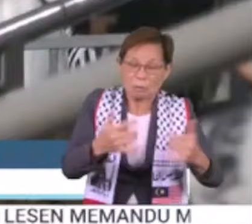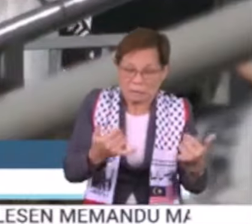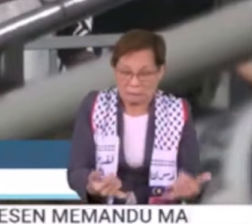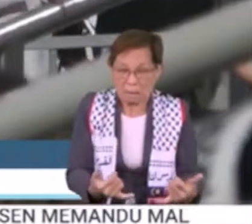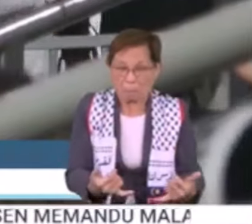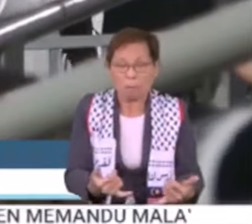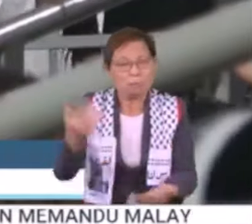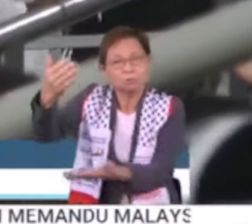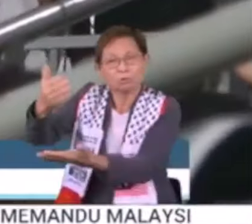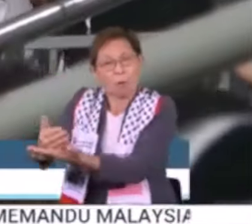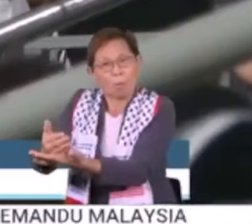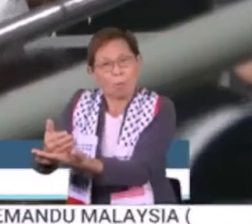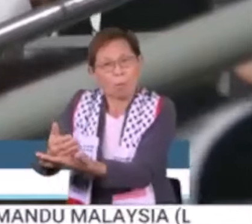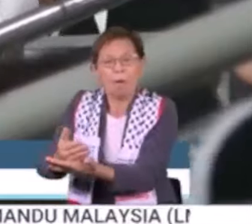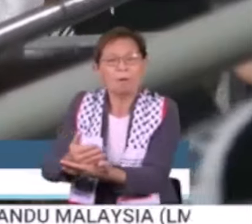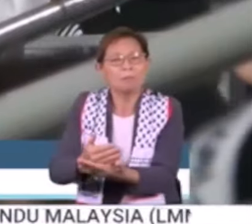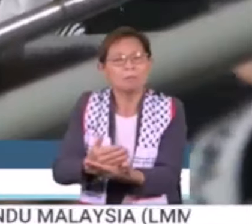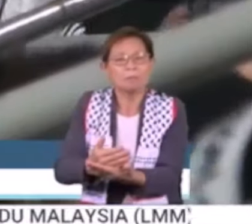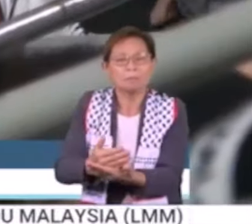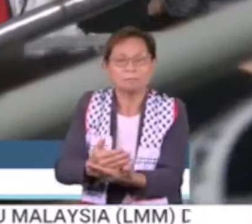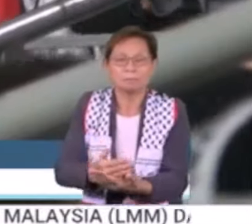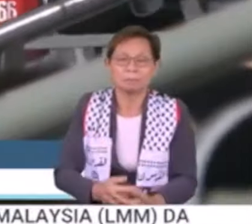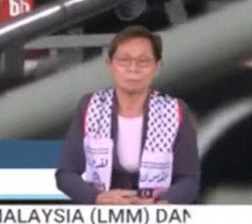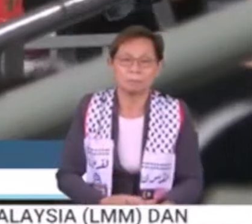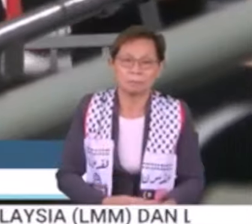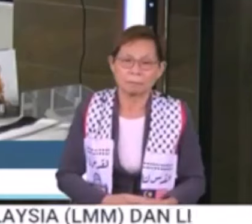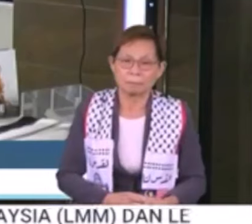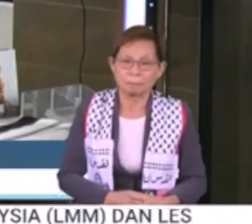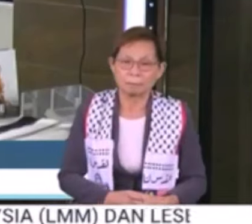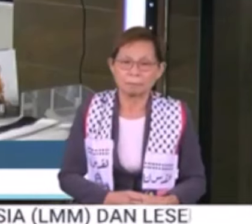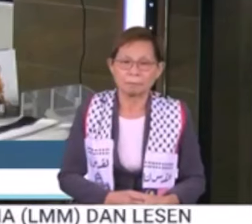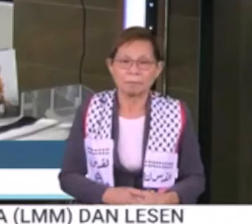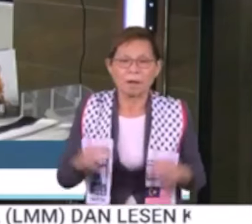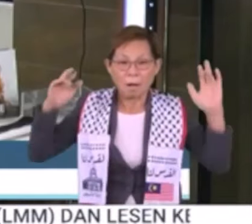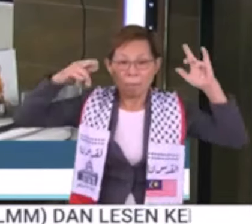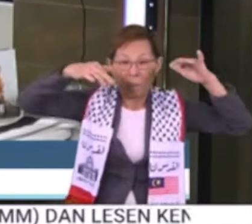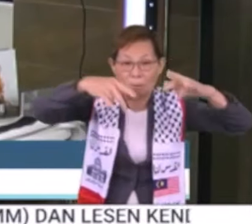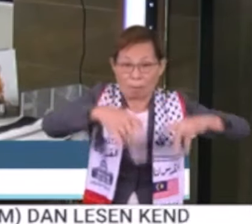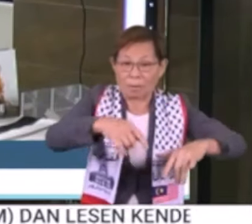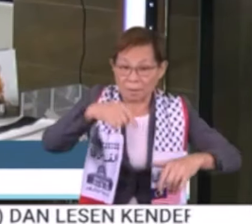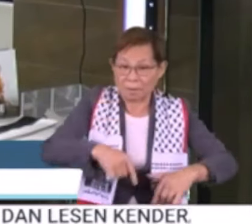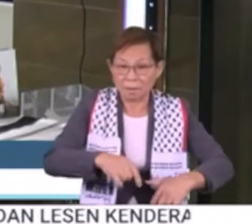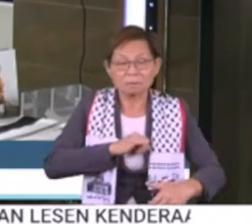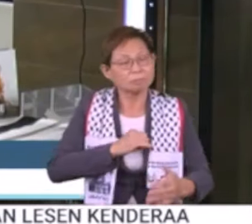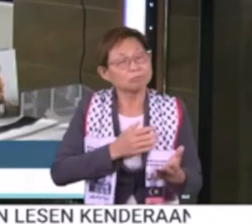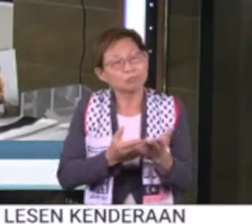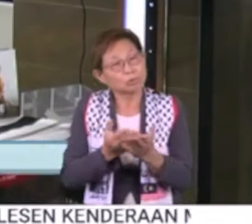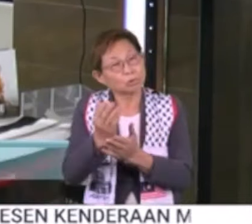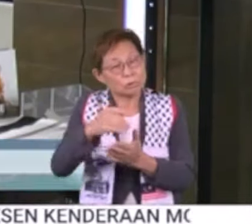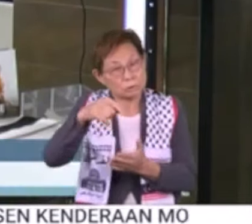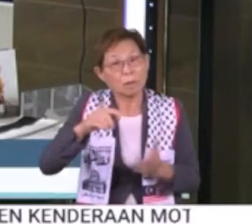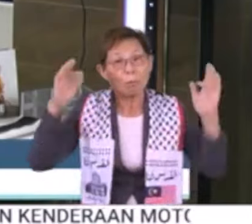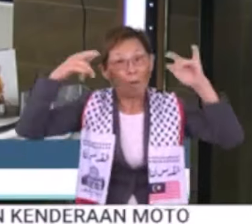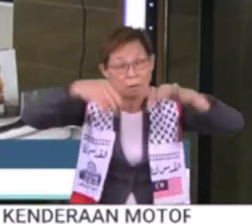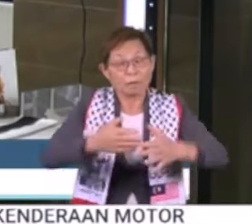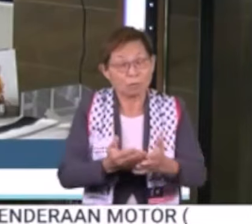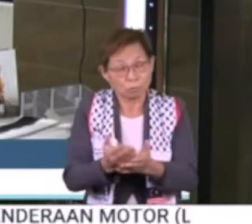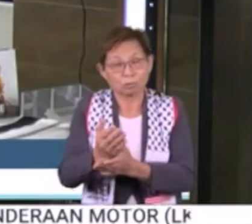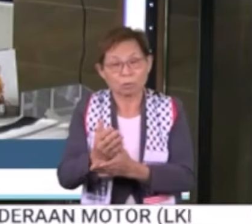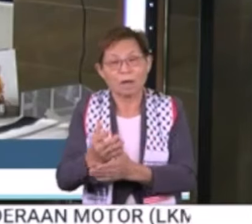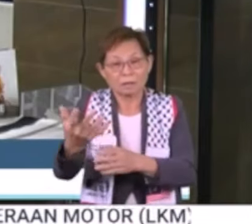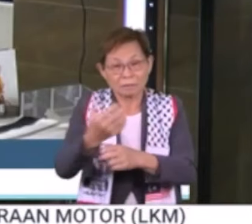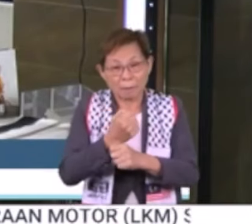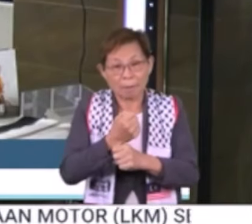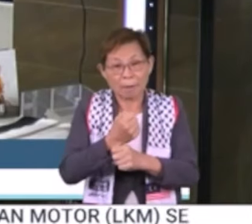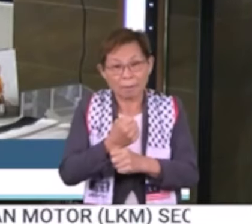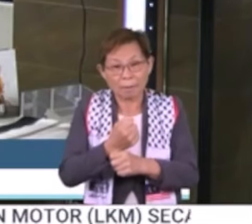ini daripada terus dilakukan oleh Israel, Zionis. Buat himpunan ini, secara tak langsung kita akan mendapat